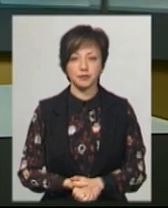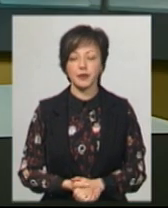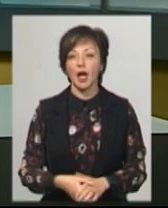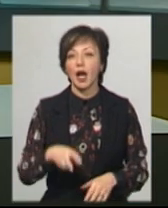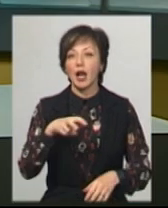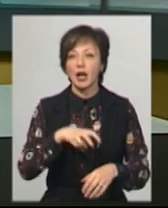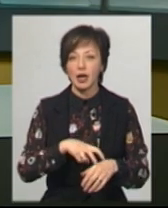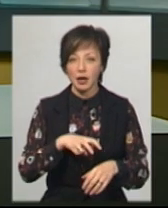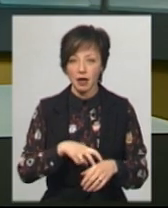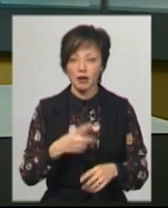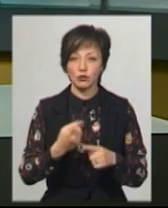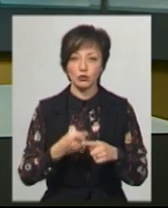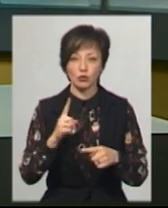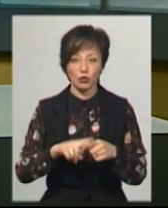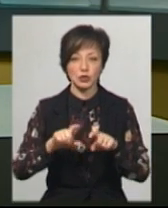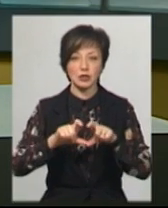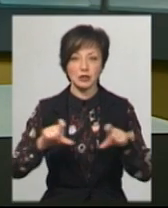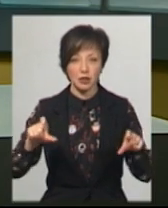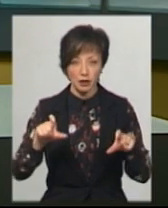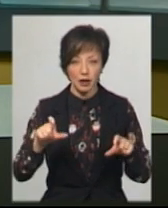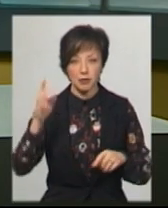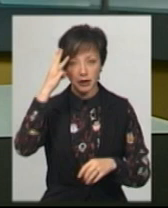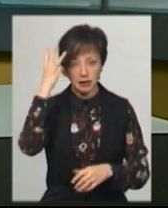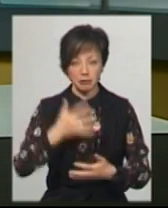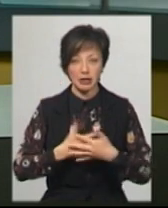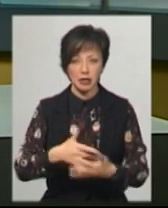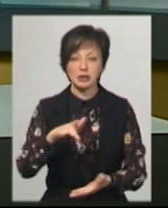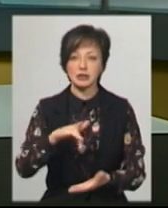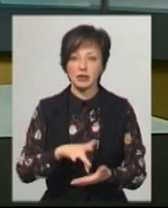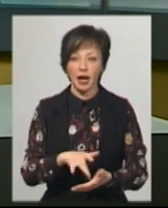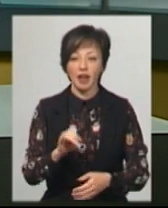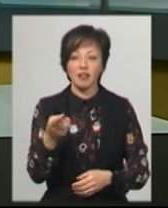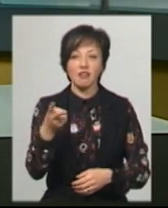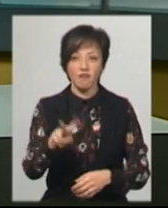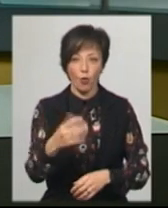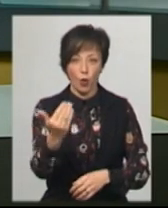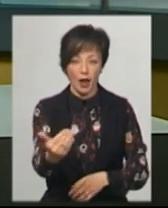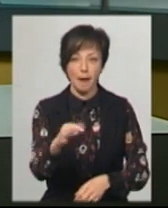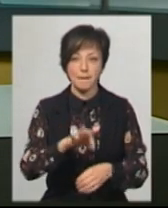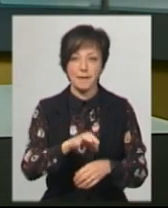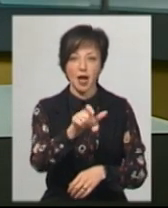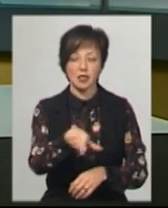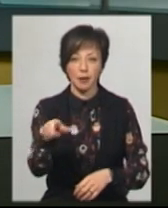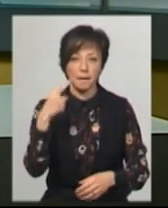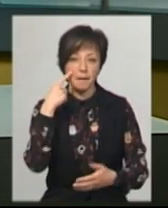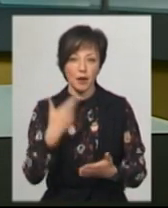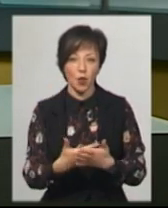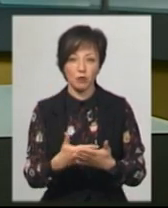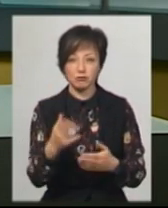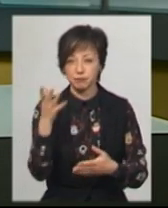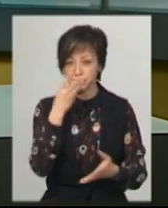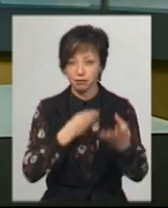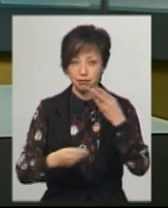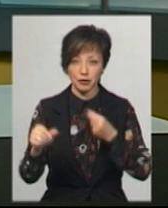Нагадаємо, лікарку комунального підприємства Хмельницький міський перинатальний центр та двох її пацієнток підозрюють у підробці документів,